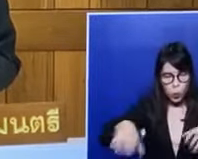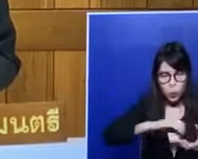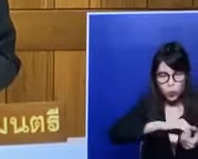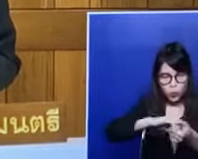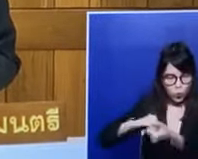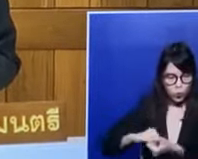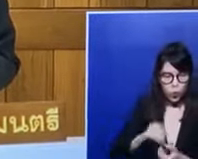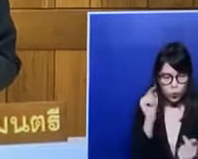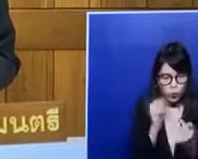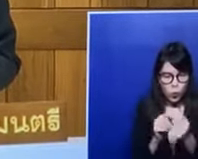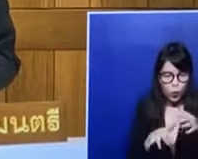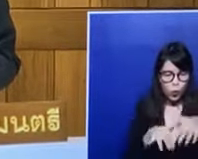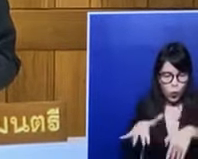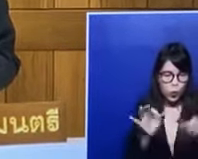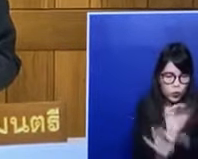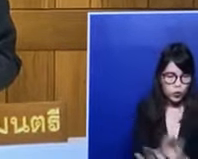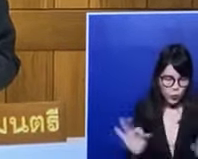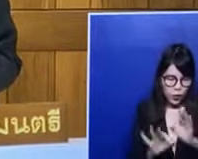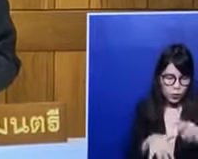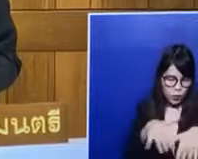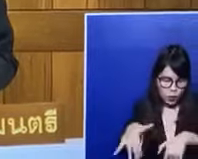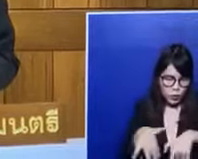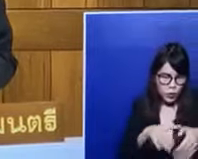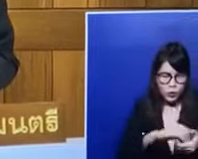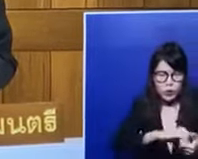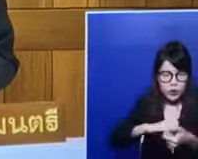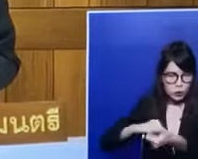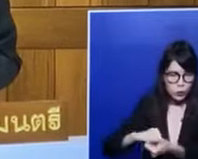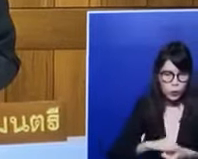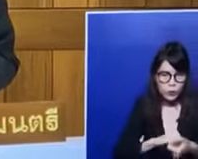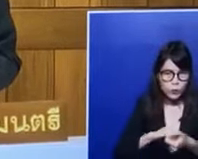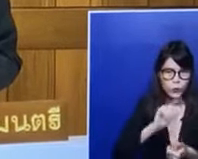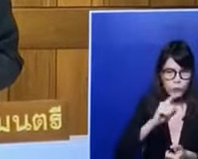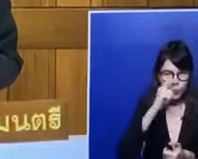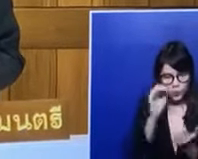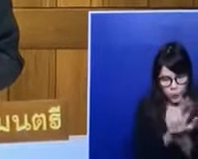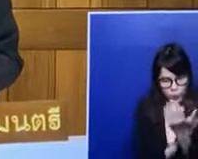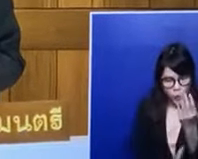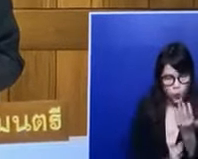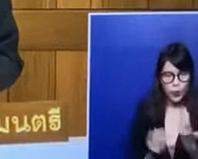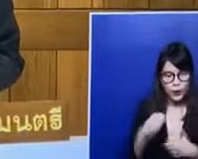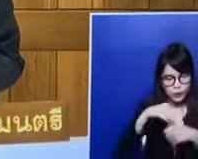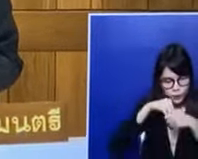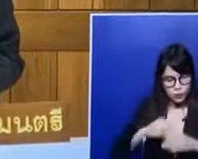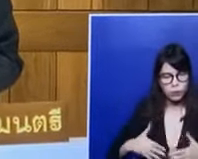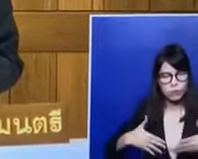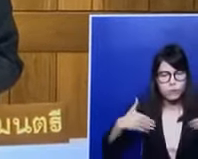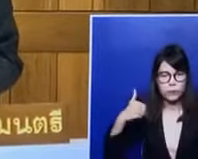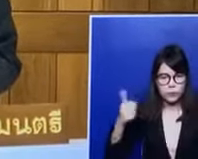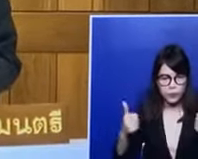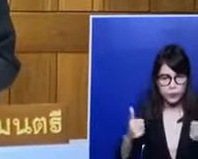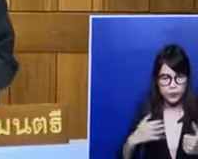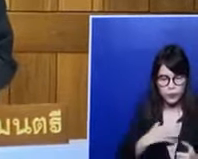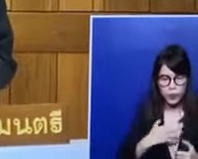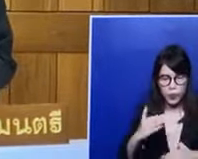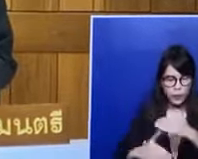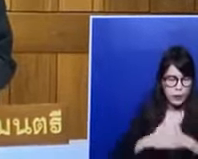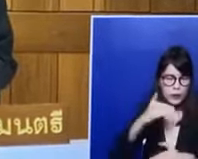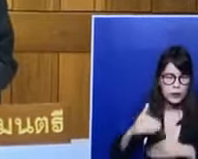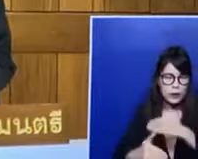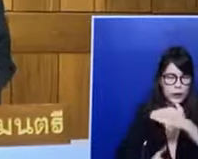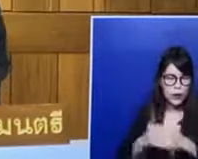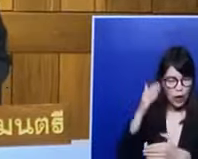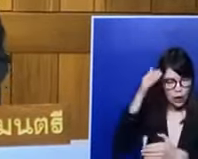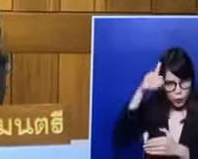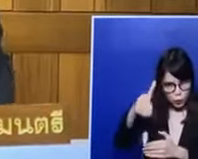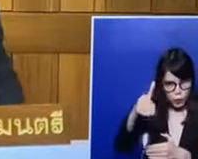ชาชนนะครับต้องขอบคุณทุกท่านที่ร่วมมือกับรัฐบาลแล้วก็ทำให้เมืองไทยของเราได้อยู่เราจะร่วมกันทำให้เมืองไทยของเราได้อยู่ยิ่งขึ้นต่